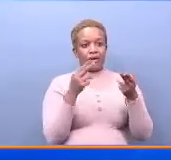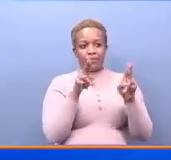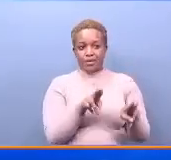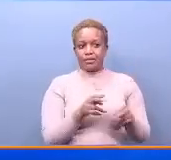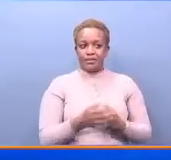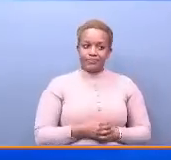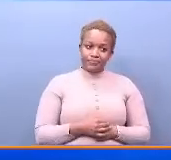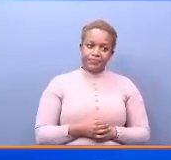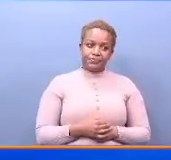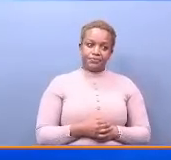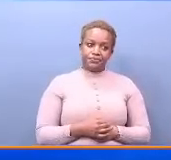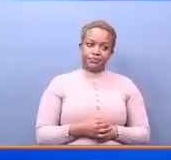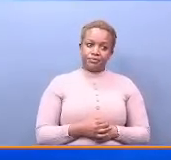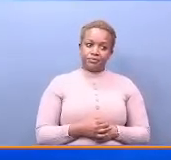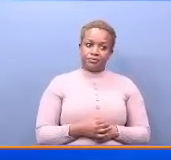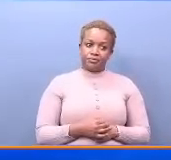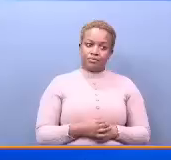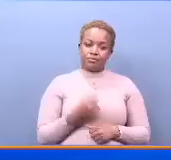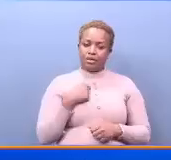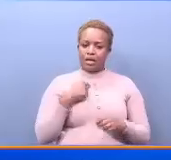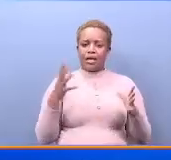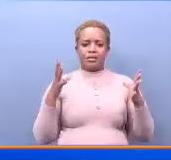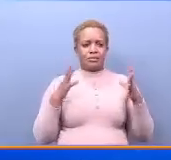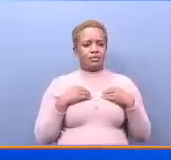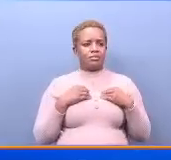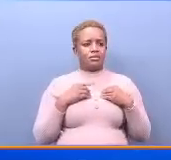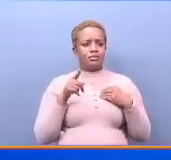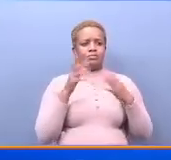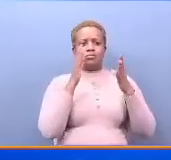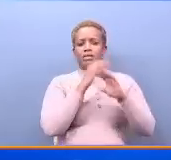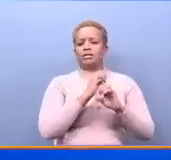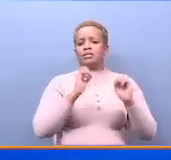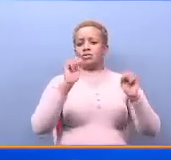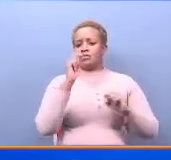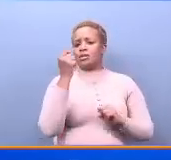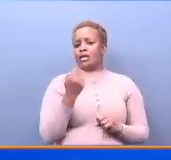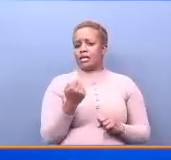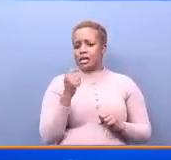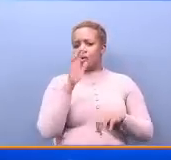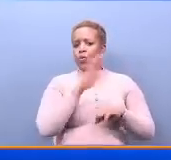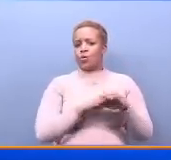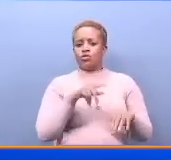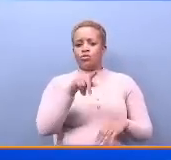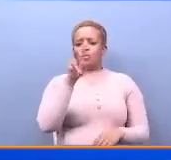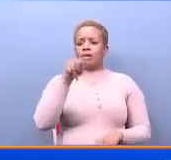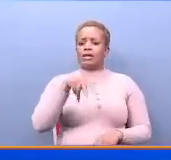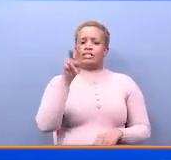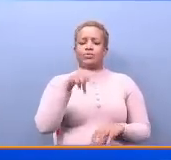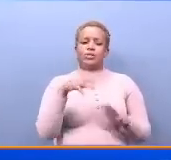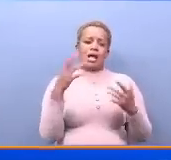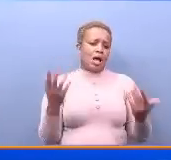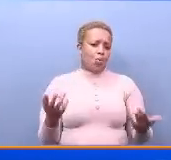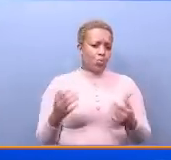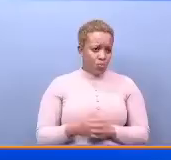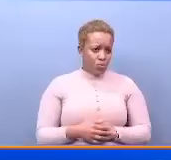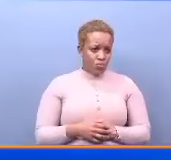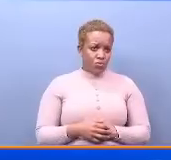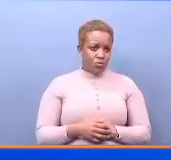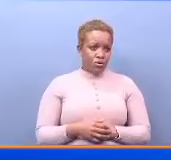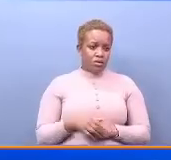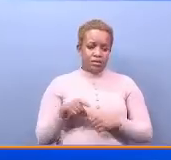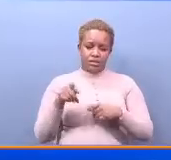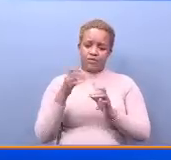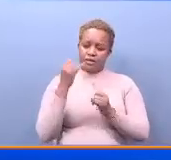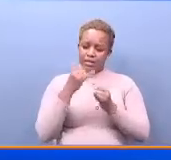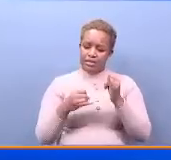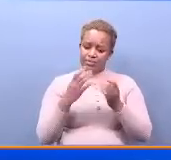imefanyika. Mimi nikakubali, wewe rais wa Kenya akuite, utamdharau namna gani na rais wa Jamhuri ya Kenya? Na hako siku zake za mwisho